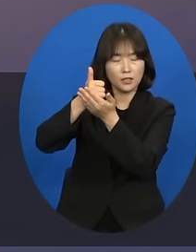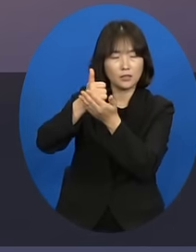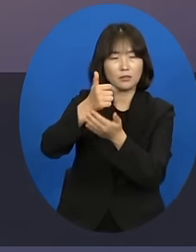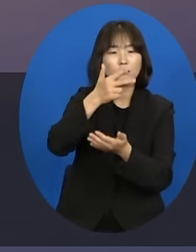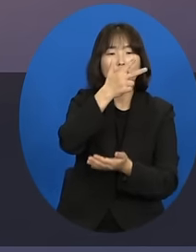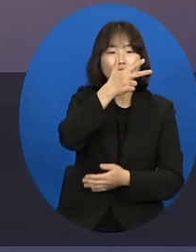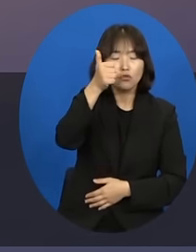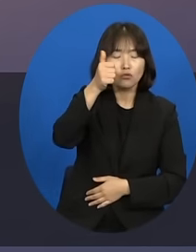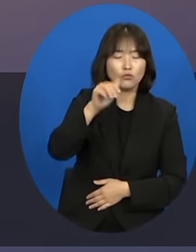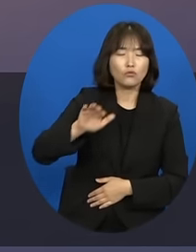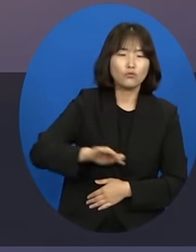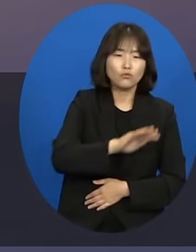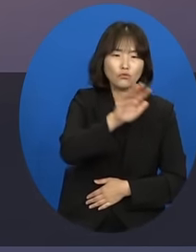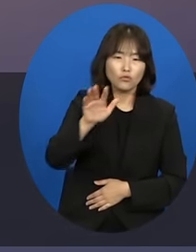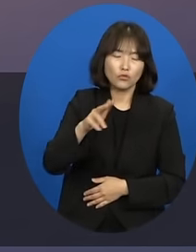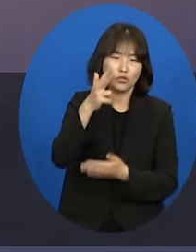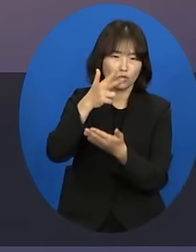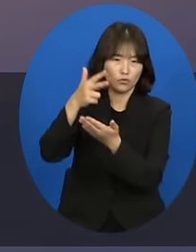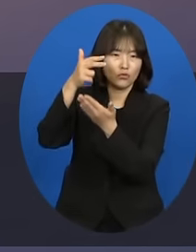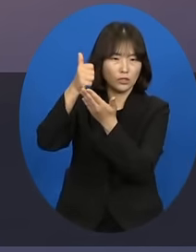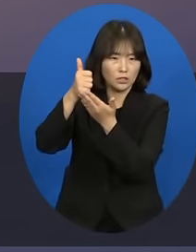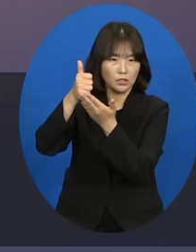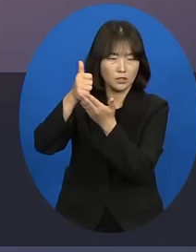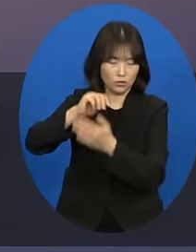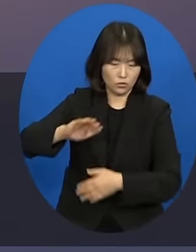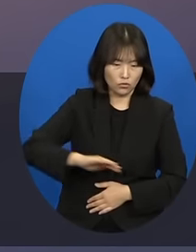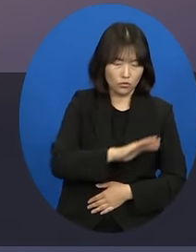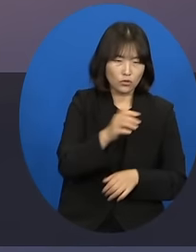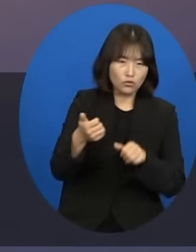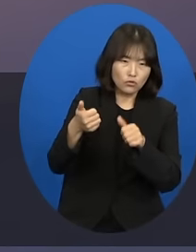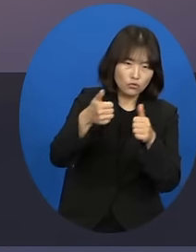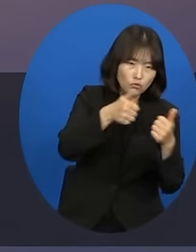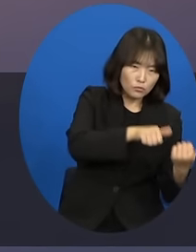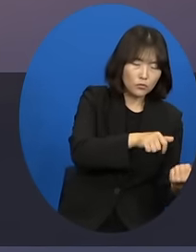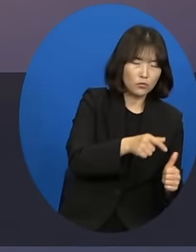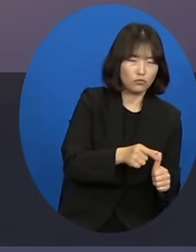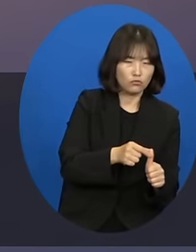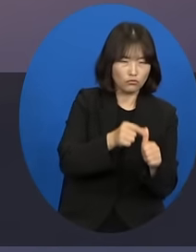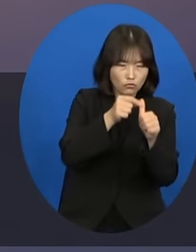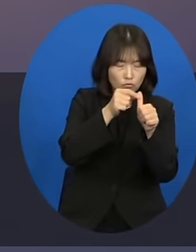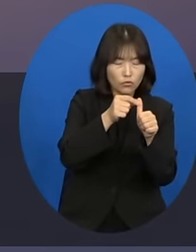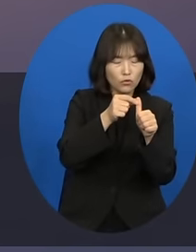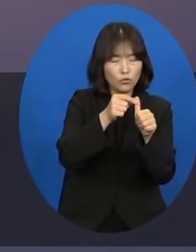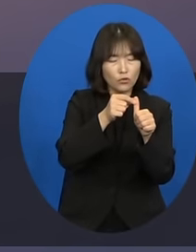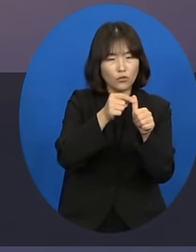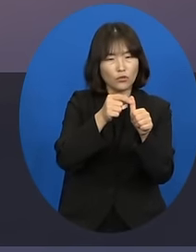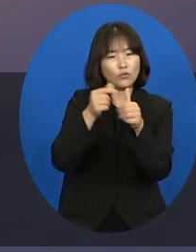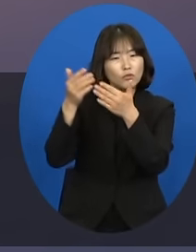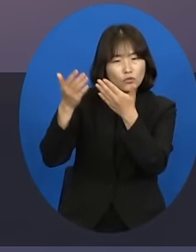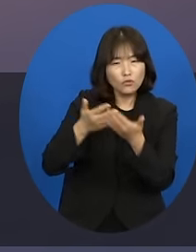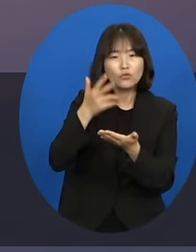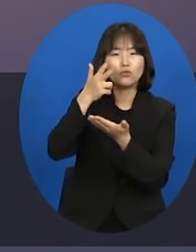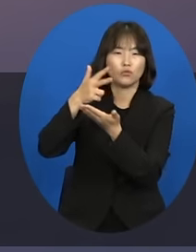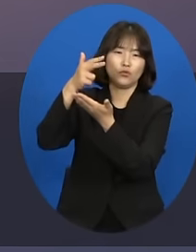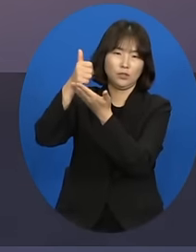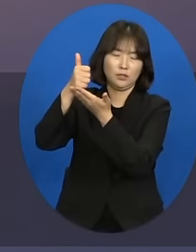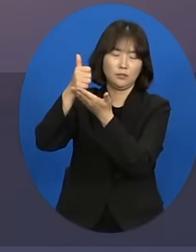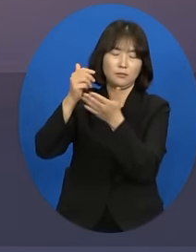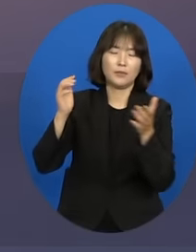우리의 주님이시다. 우리를 죽음에서 구원하여 내시는 주님이시다. 아멘.